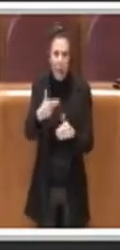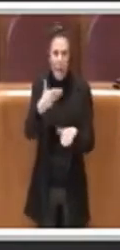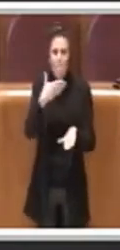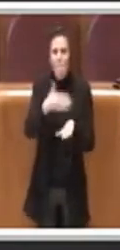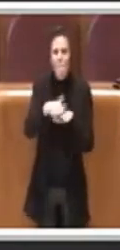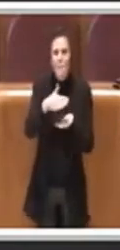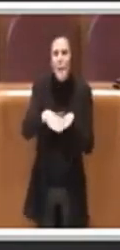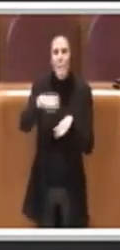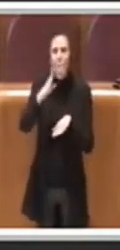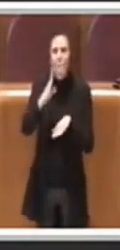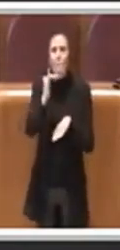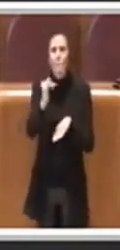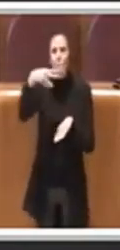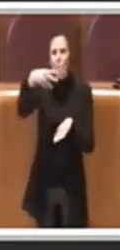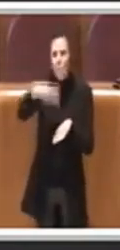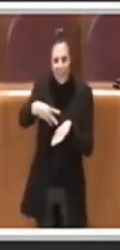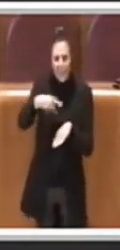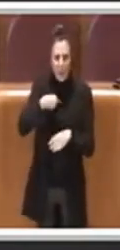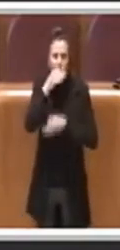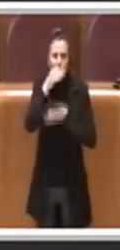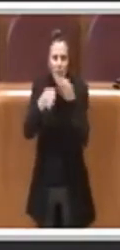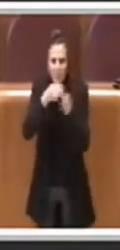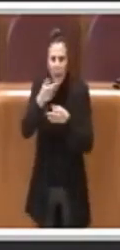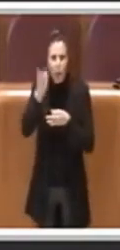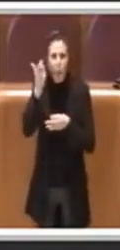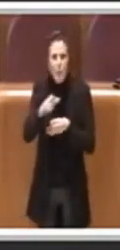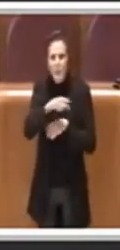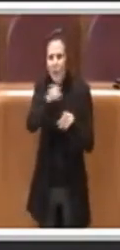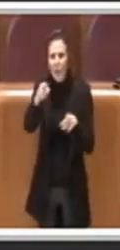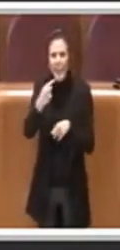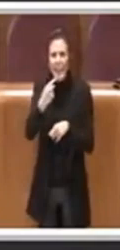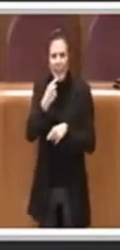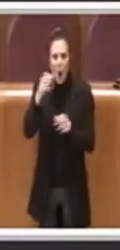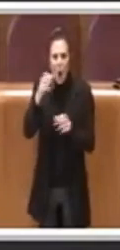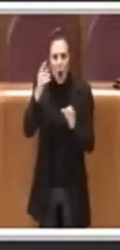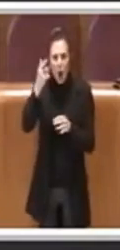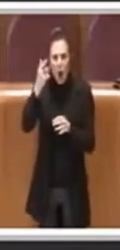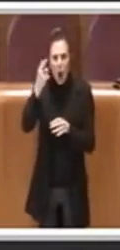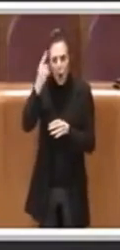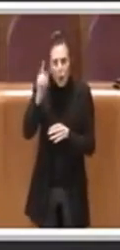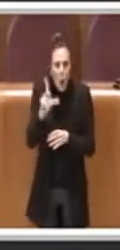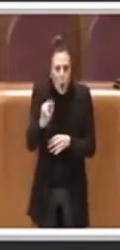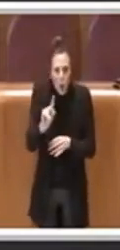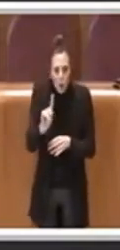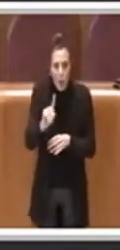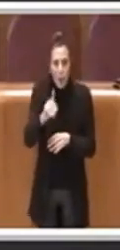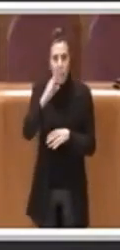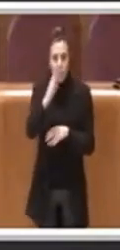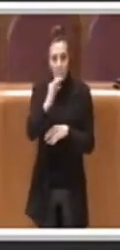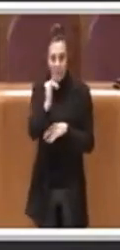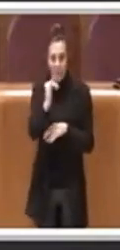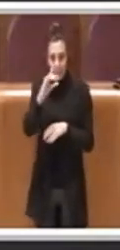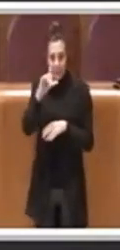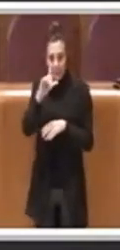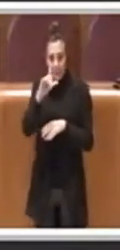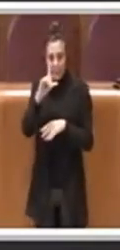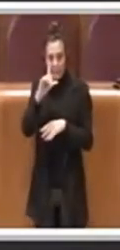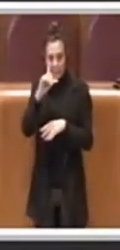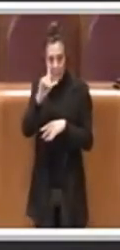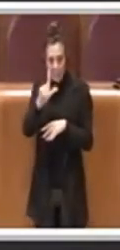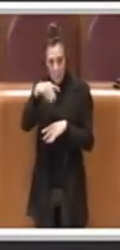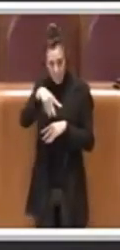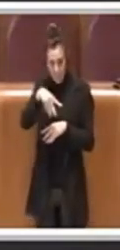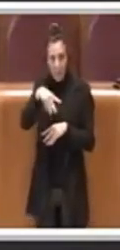bim per chi non fosse tanto addetto ai lavori bm è l'acronimo di building mode l'information